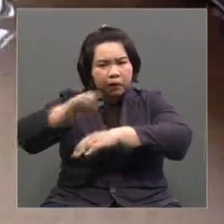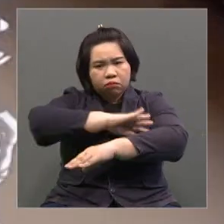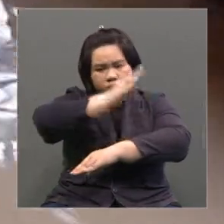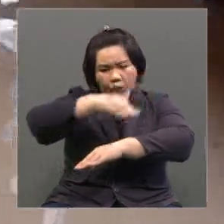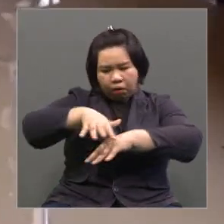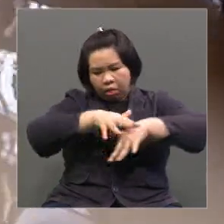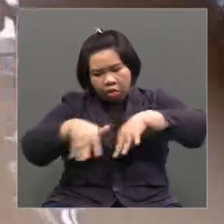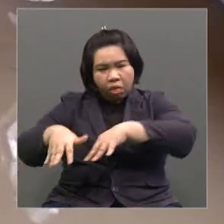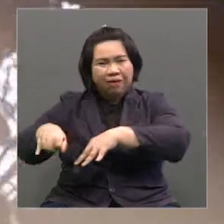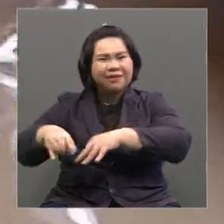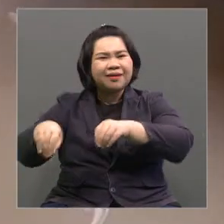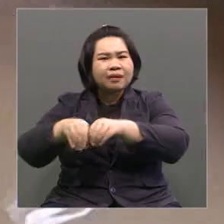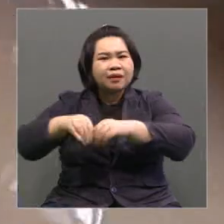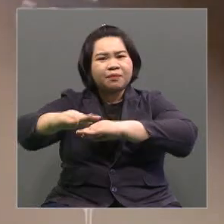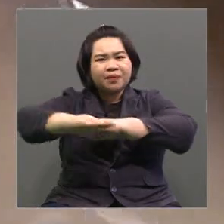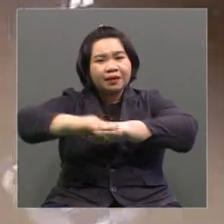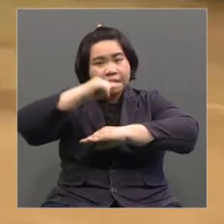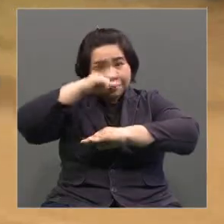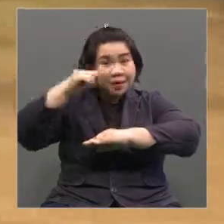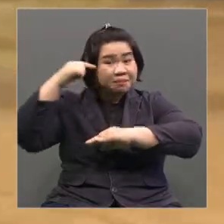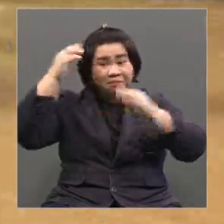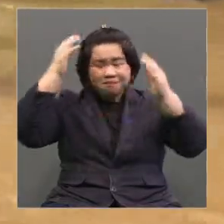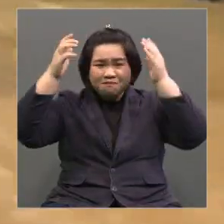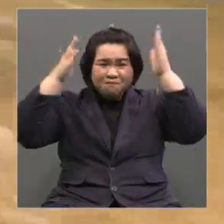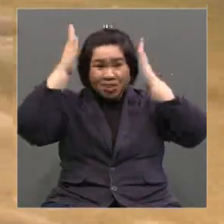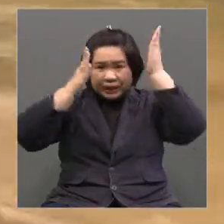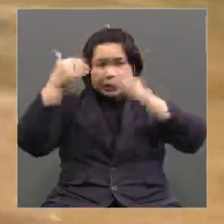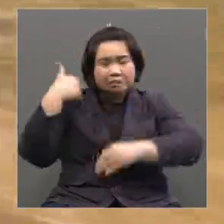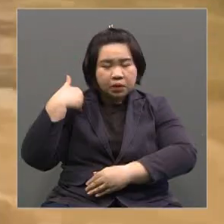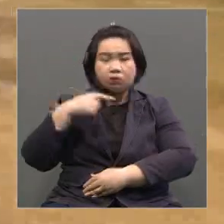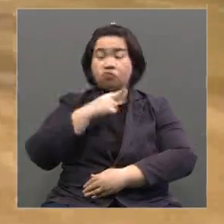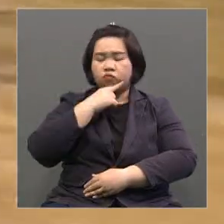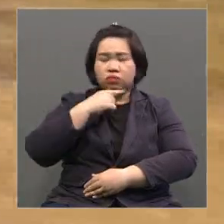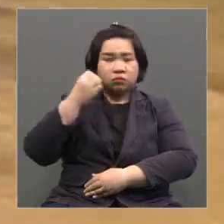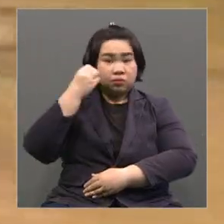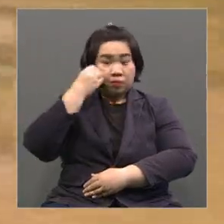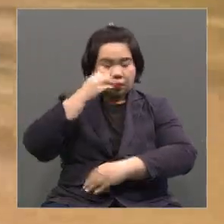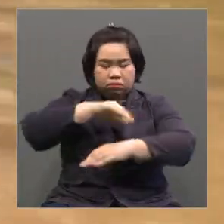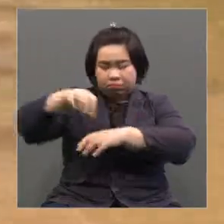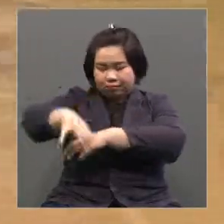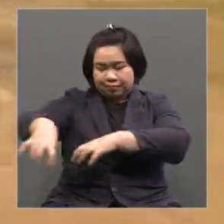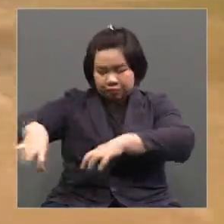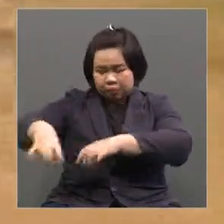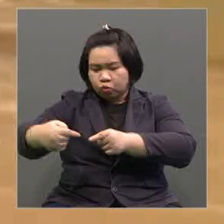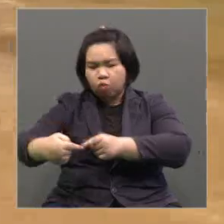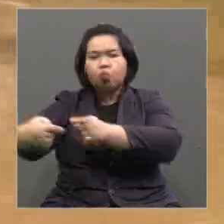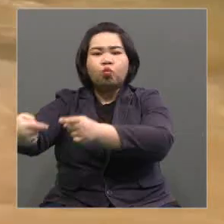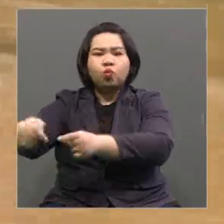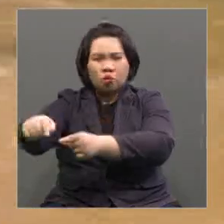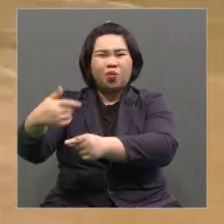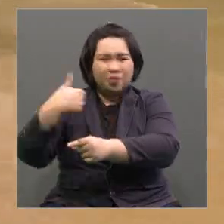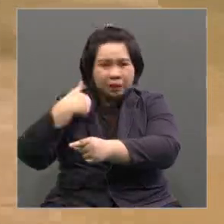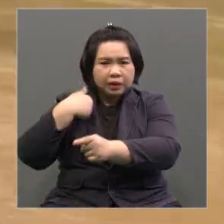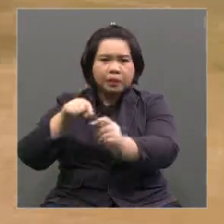ซึ่งอยู่แถวๆชายแดนไทยมาเลเซียแล้วพอมวลน้ำเนี่ยไหลผ่านตัวบ้านน้ำลัดเนี่ยมันจะไหลต่อไปยังพื้นที่ท้ายน้ำก็อย่